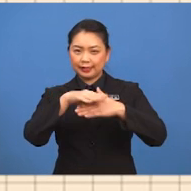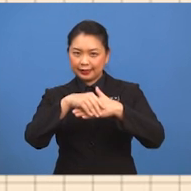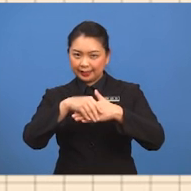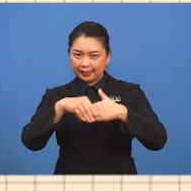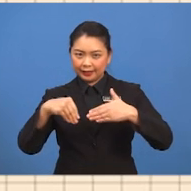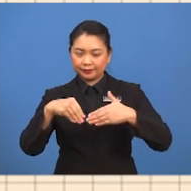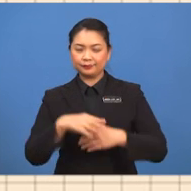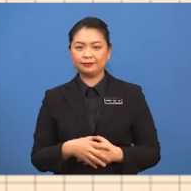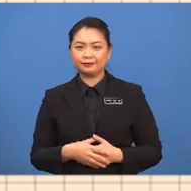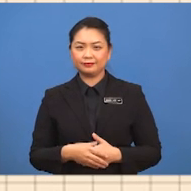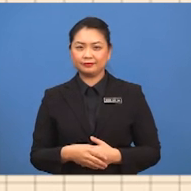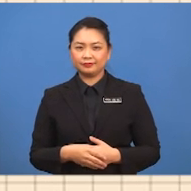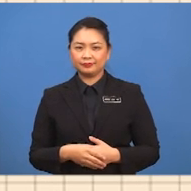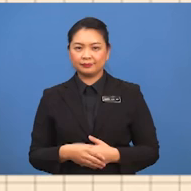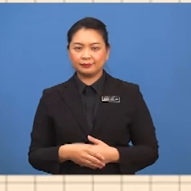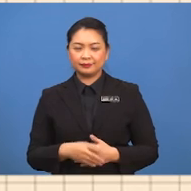RM10.